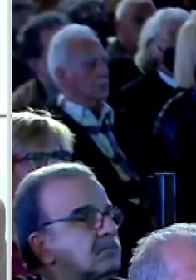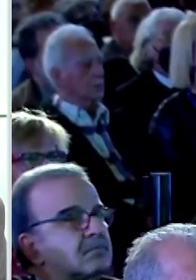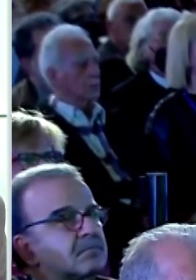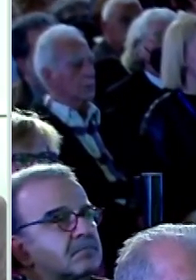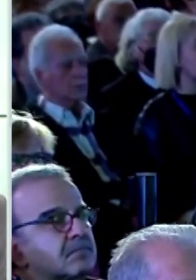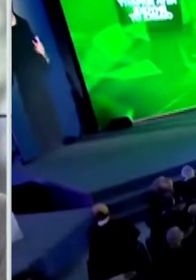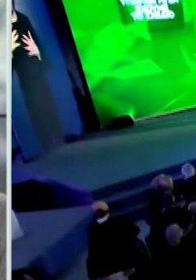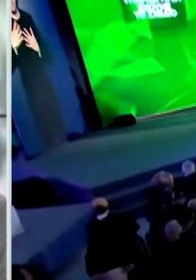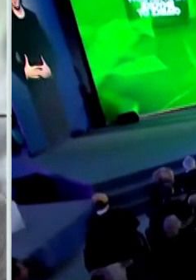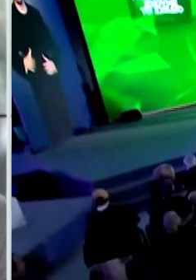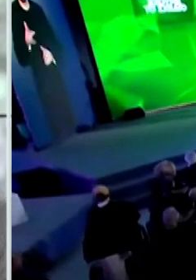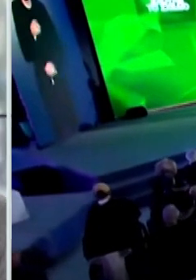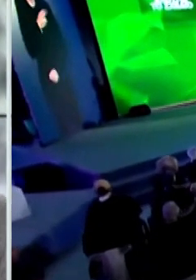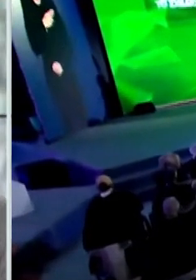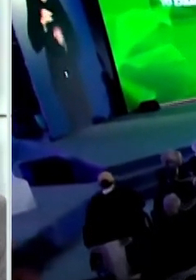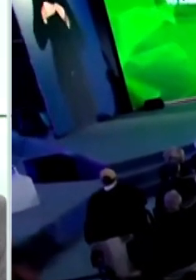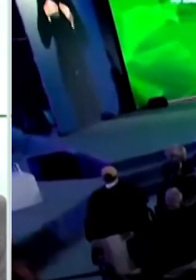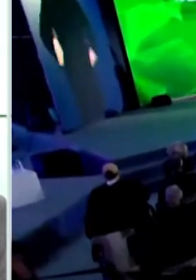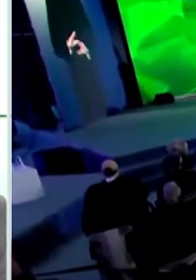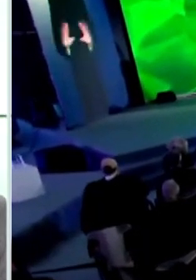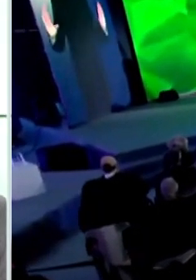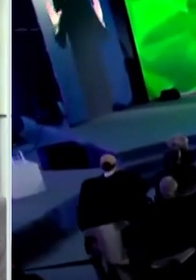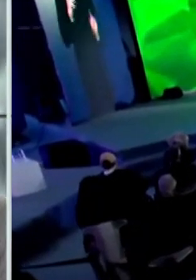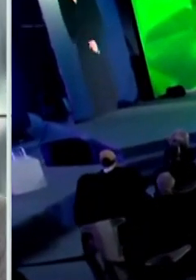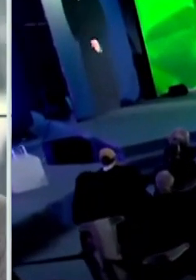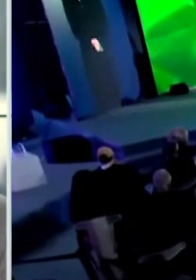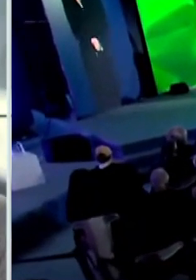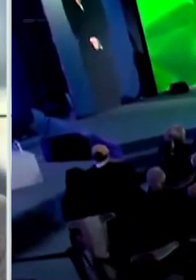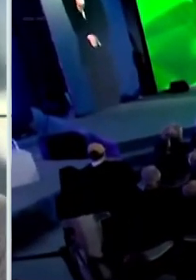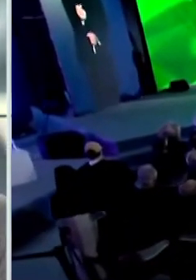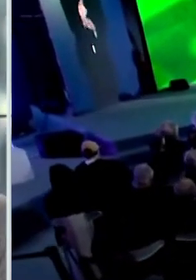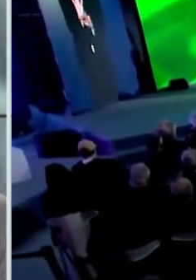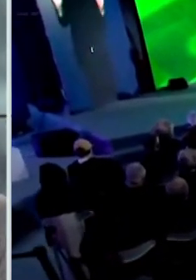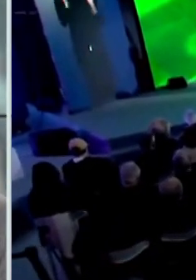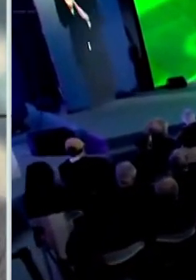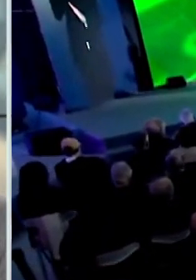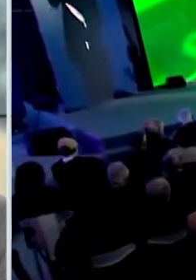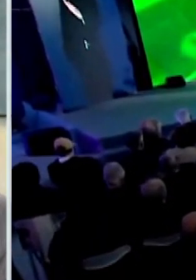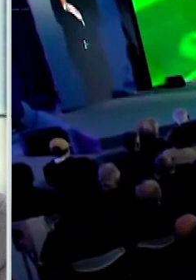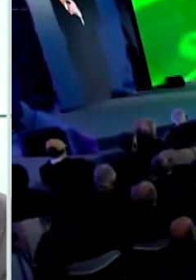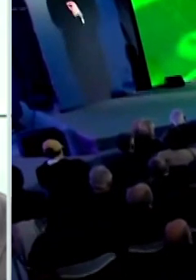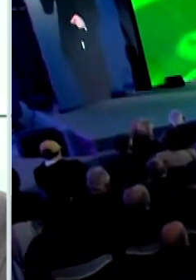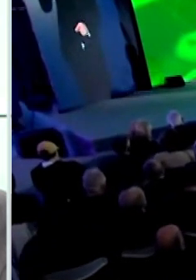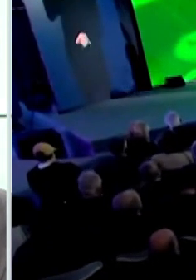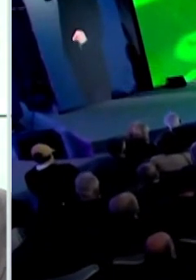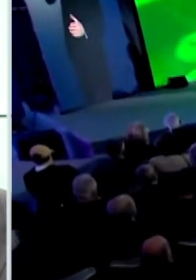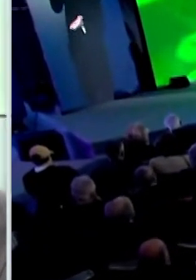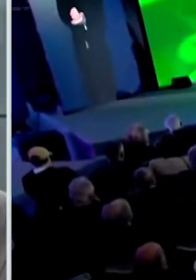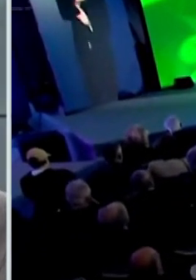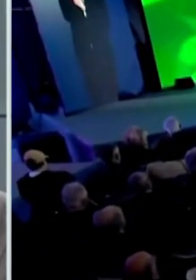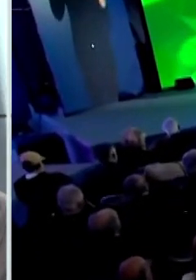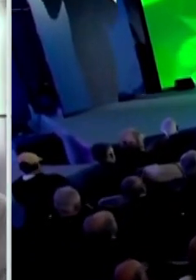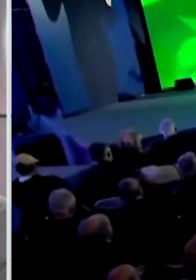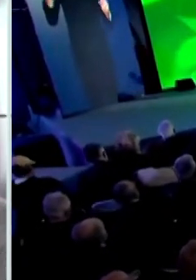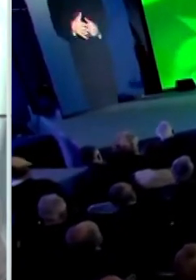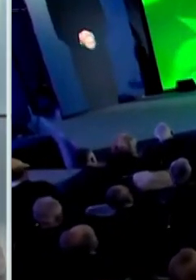της προαίρεσης που τους έδινε, οι σέρβισες και οι τράπεζες δεν μπαίναν στη διαδικασία ρυθμίσεων μέσα από αυτό το